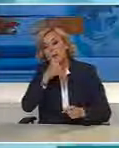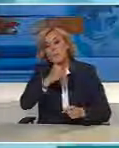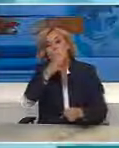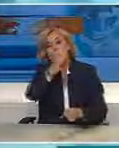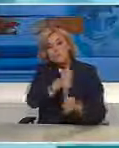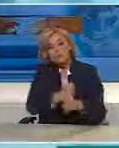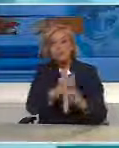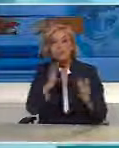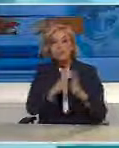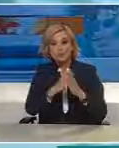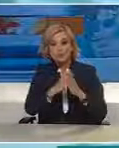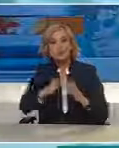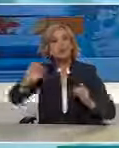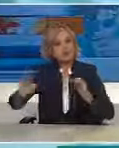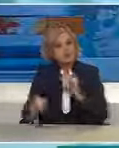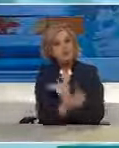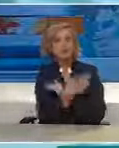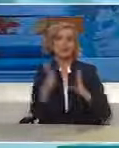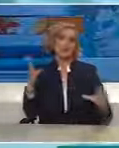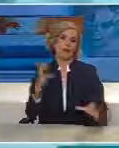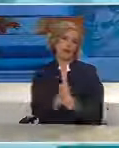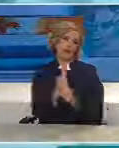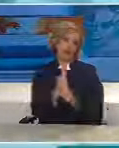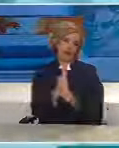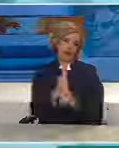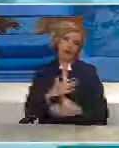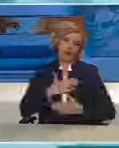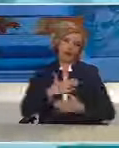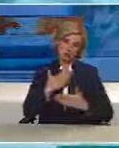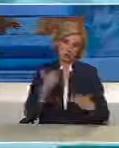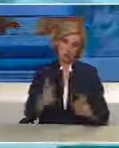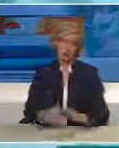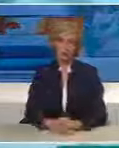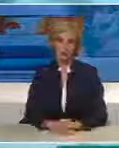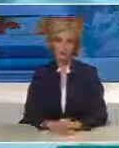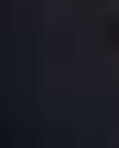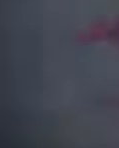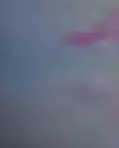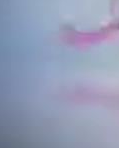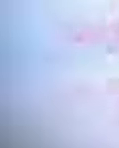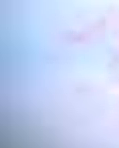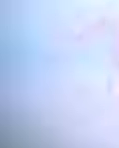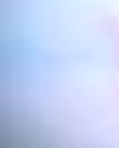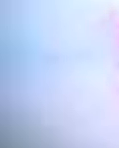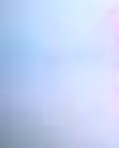μπορέσουμε να βγούμε επιτέλους νικητές. Σας ευχαριστώ. Ευχαριστούμε, κύριε Υπουργέ.